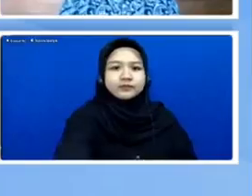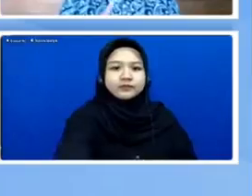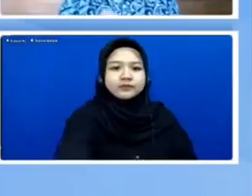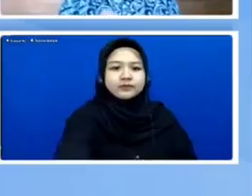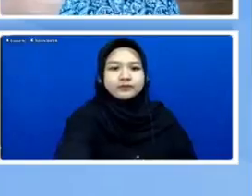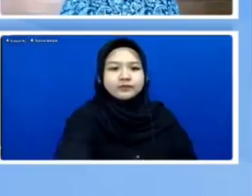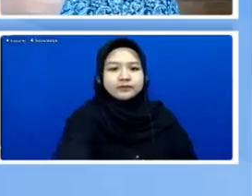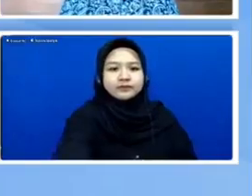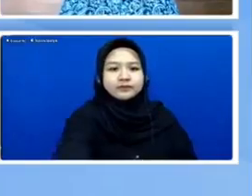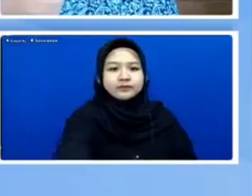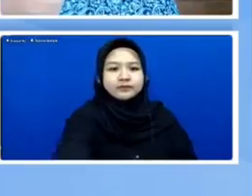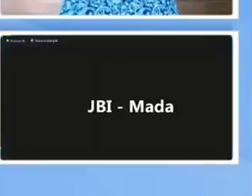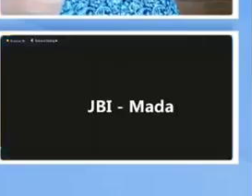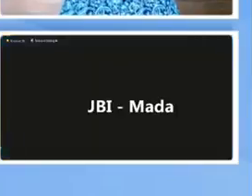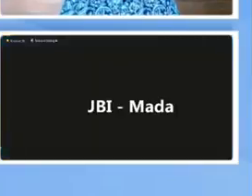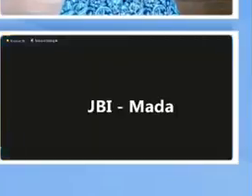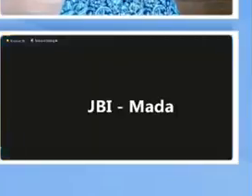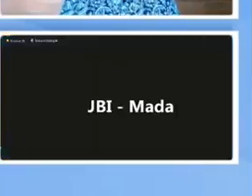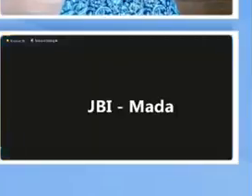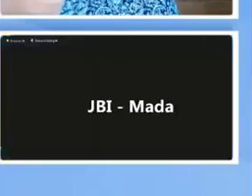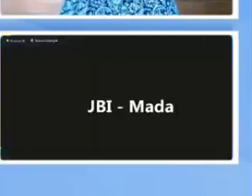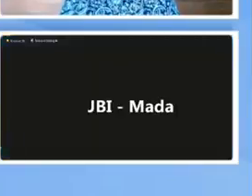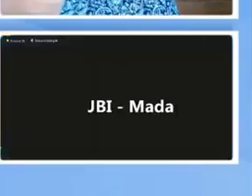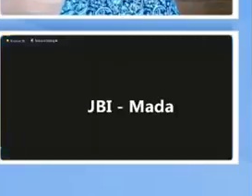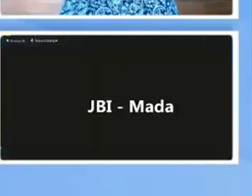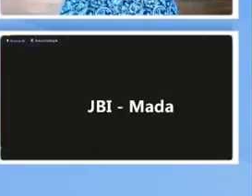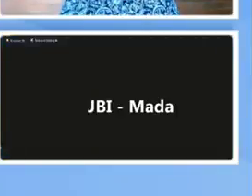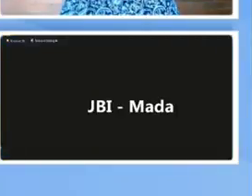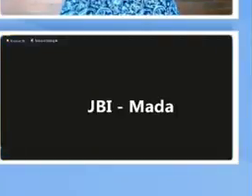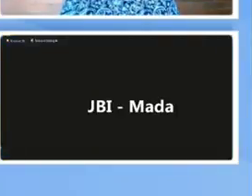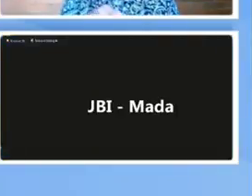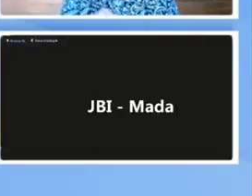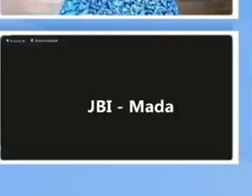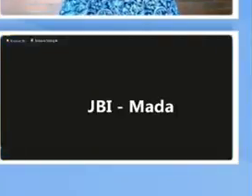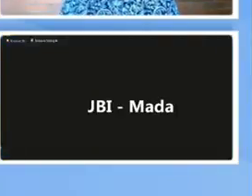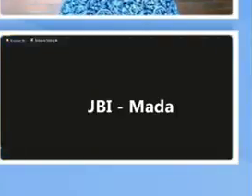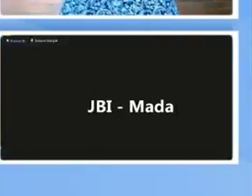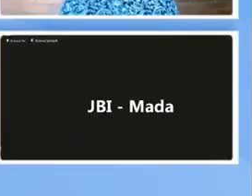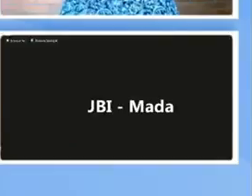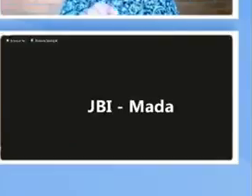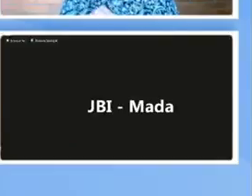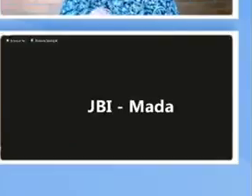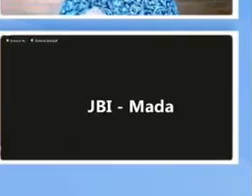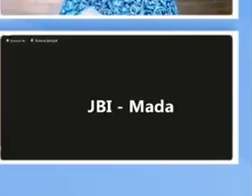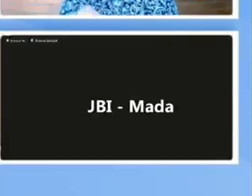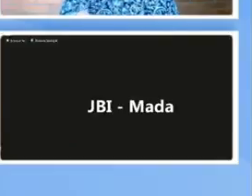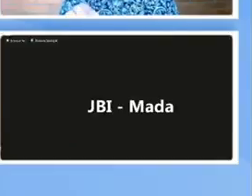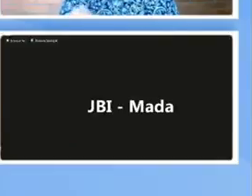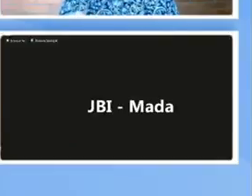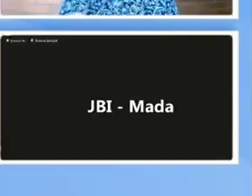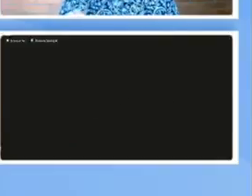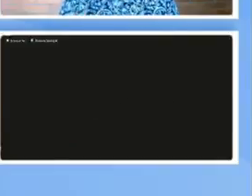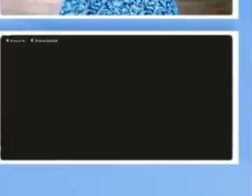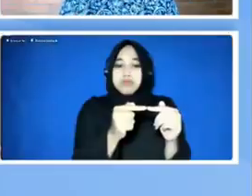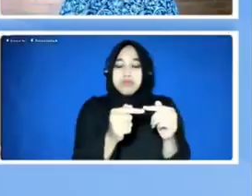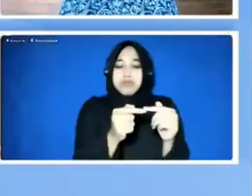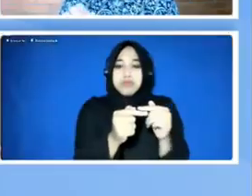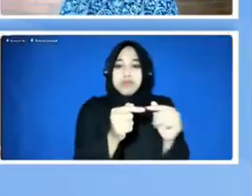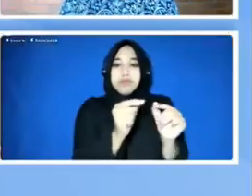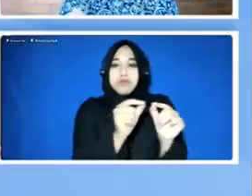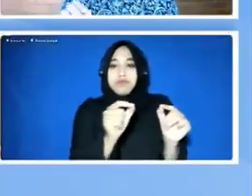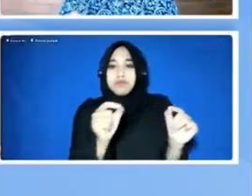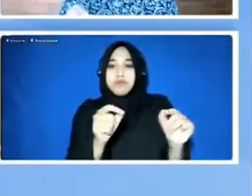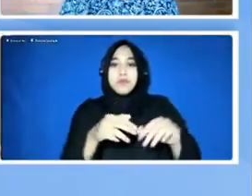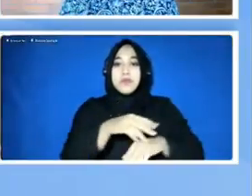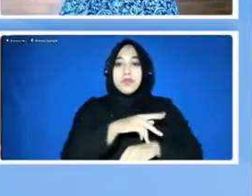Ada dua hal yang sangat penting di dalam kurva ini. Pertama adalah garis putus-putus. Karena garis putus-putus inilah yang menentukan sejauh